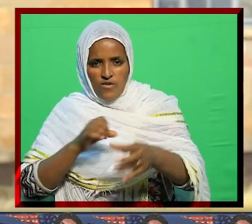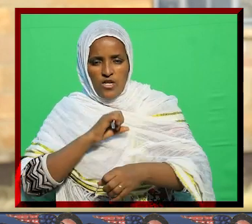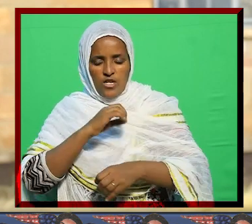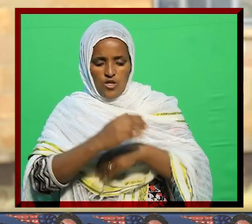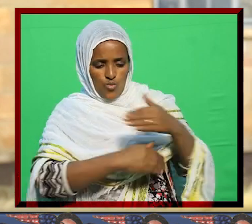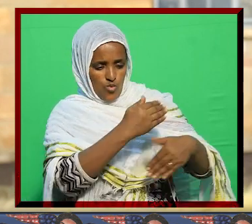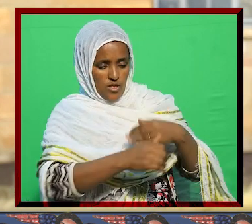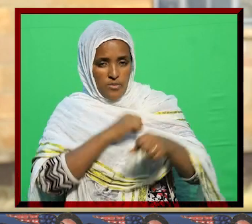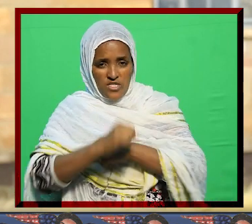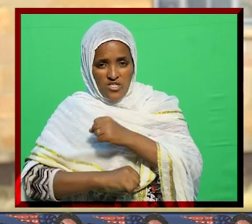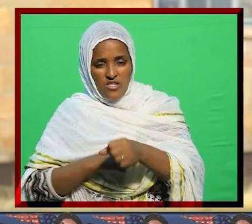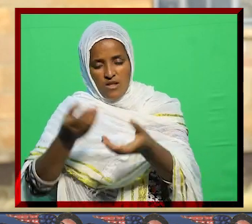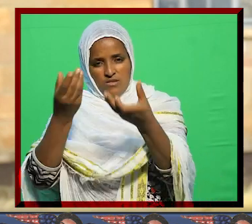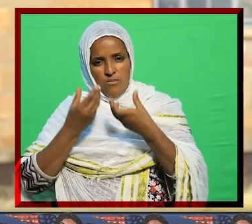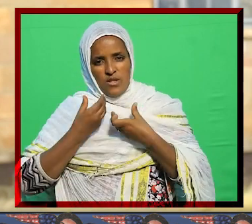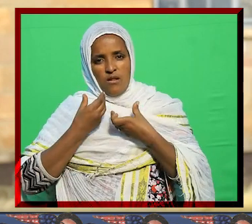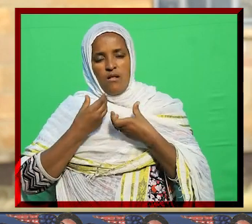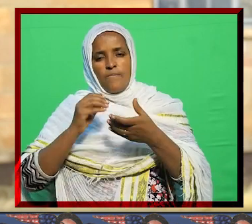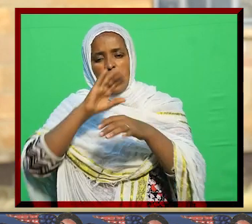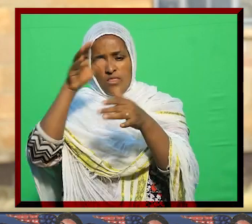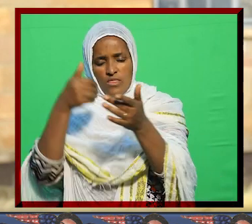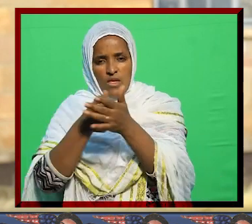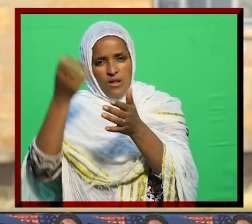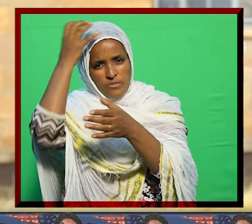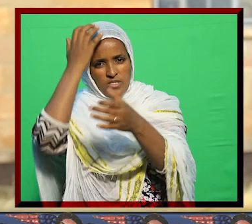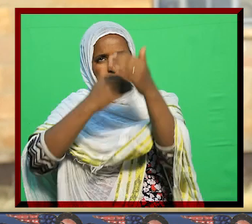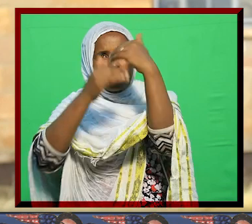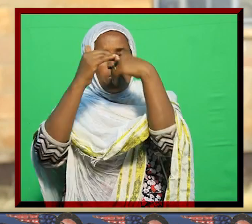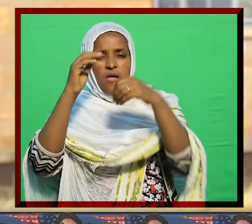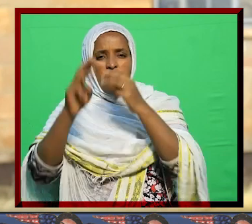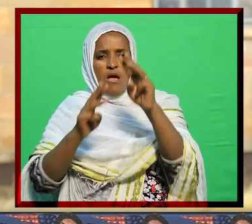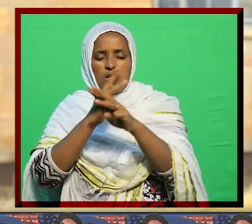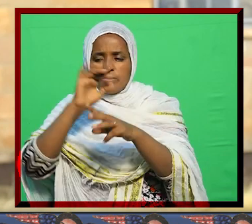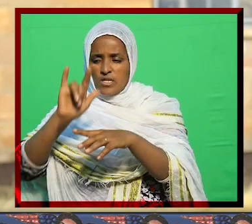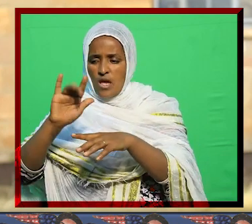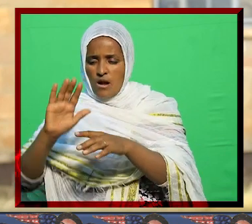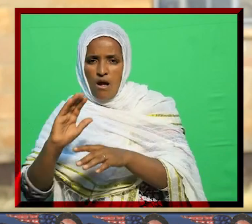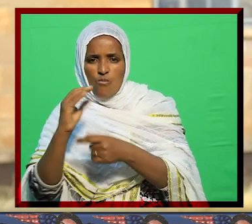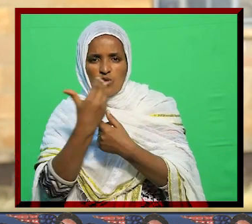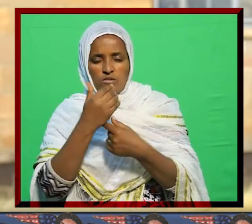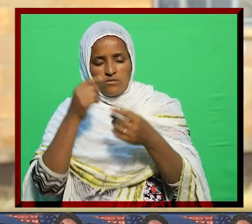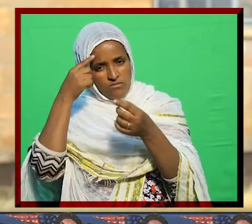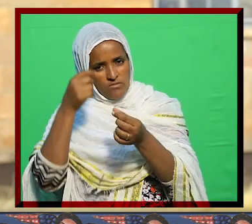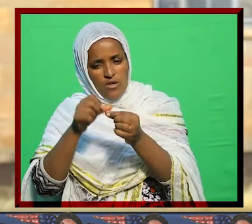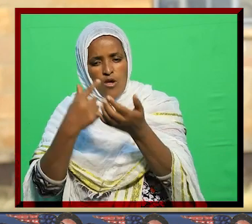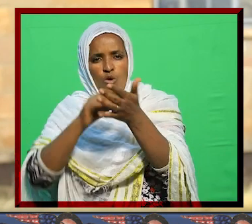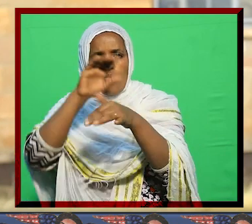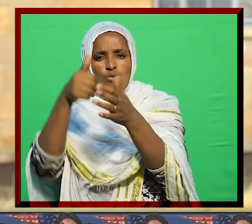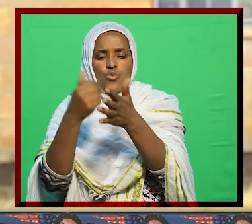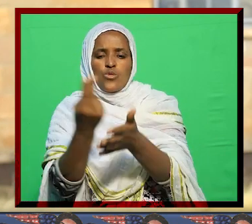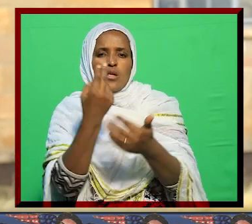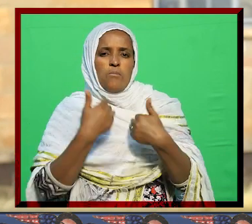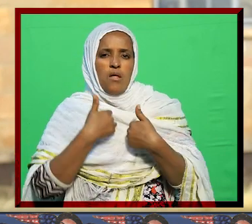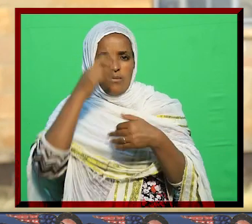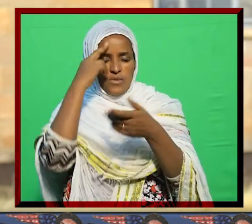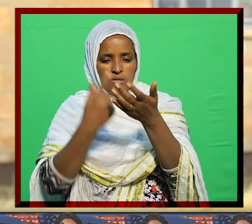ማስተላለፍን፣ ለትውልድ መጨነቅን ያስተምረናል። በጠቅላላው የመንግስተ ሰማያት ዓለም ዜጎች እንድንሆን ያደርገናል። የቅዱሳን ማሰባችን ማለት ነው። የምናስባቸውም ይህ